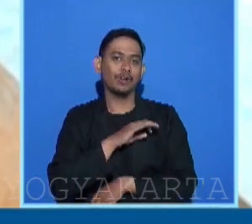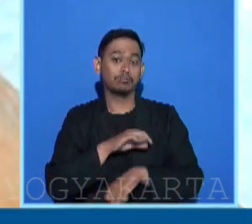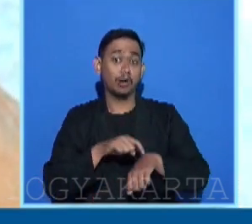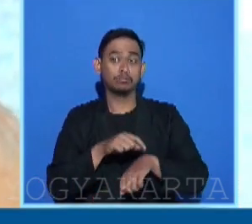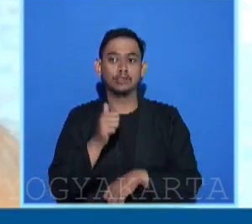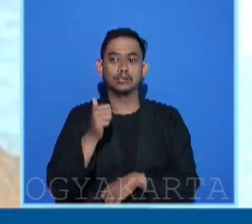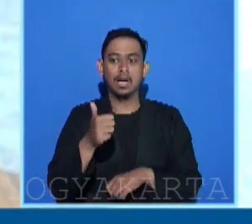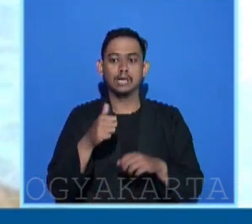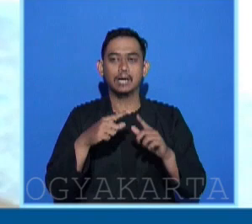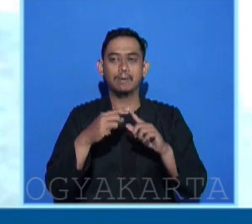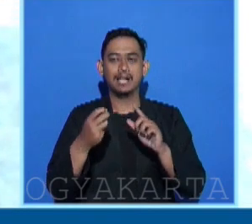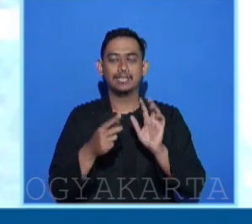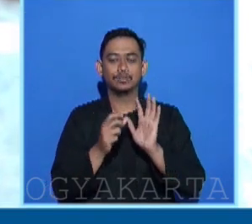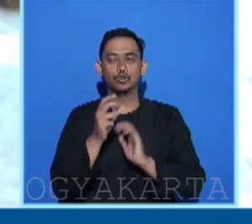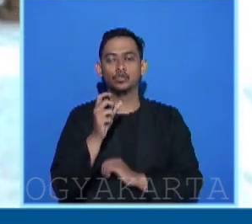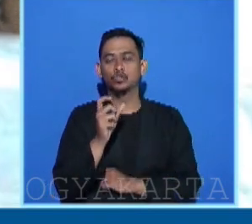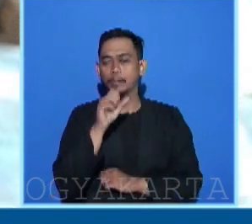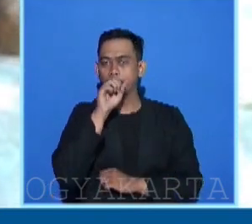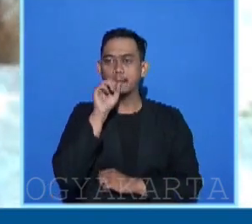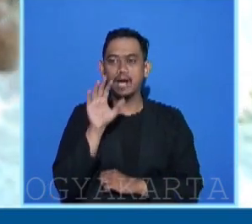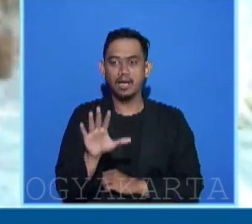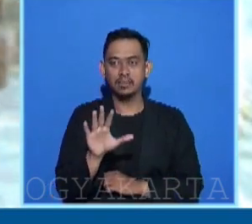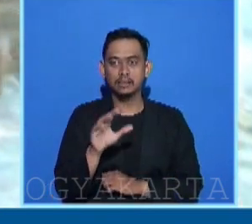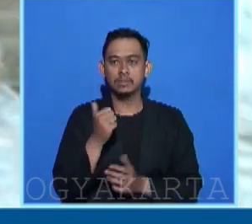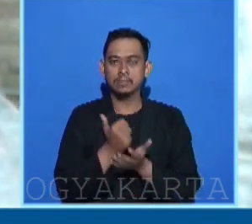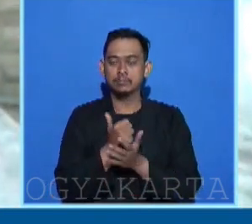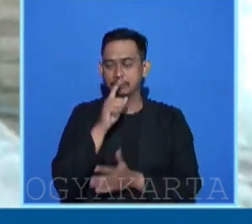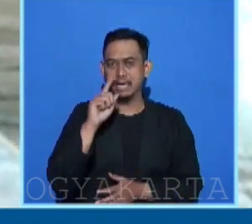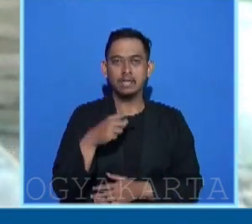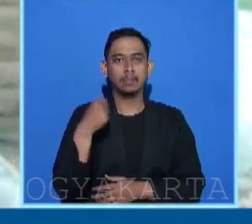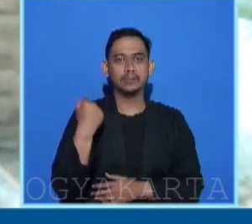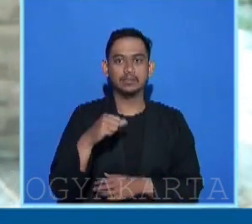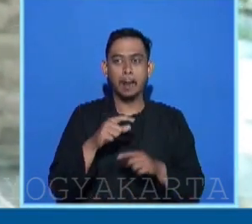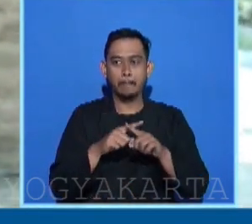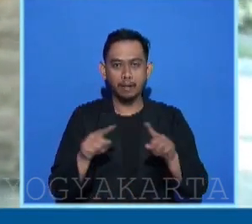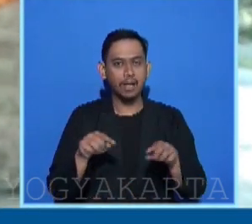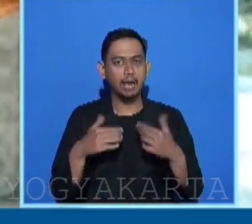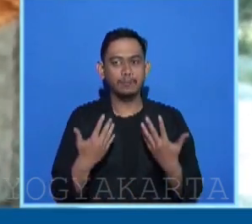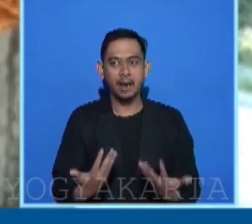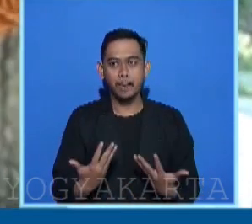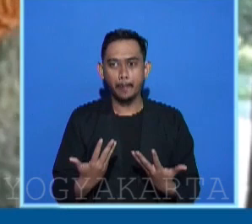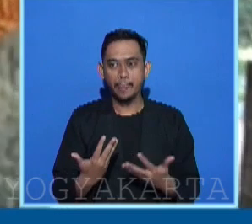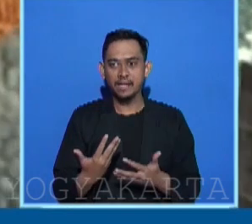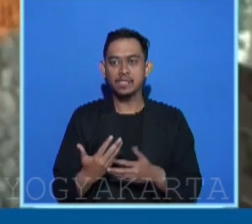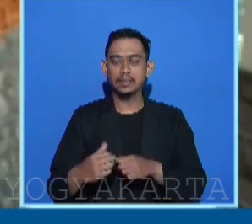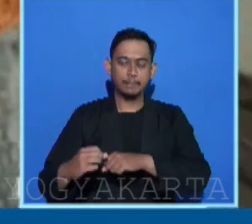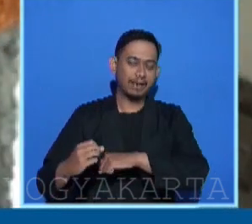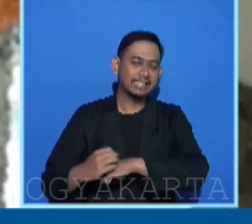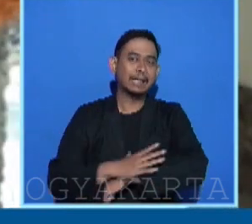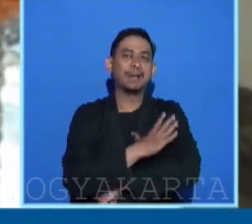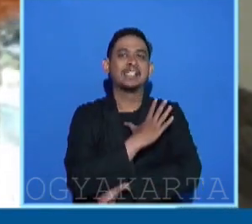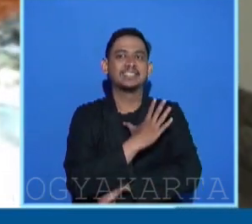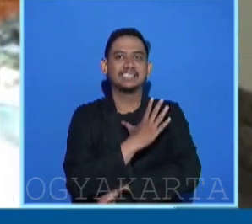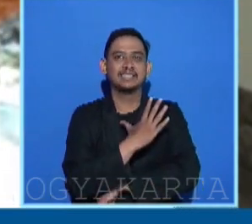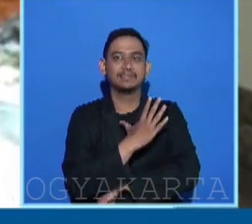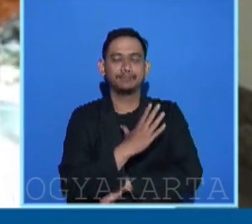besur pancen mboten saget cepet kawujud ananging betaken satu Galing inspirasi Engkang mboten